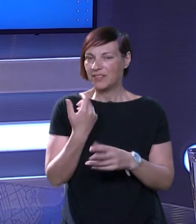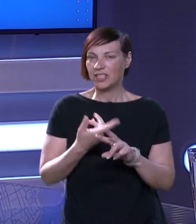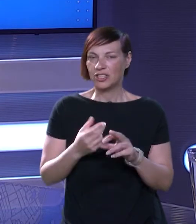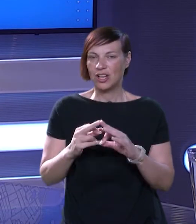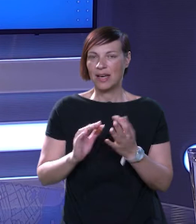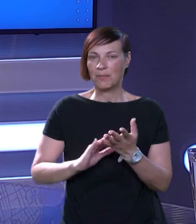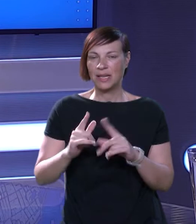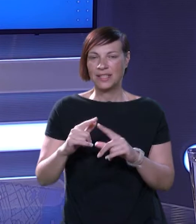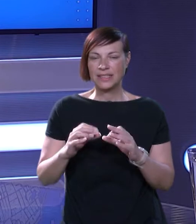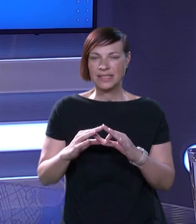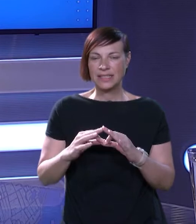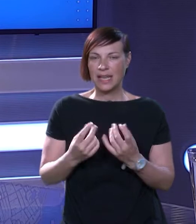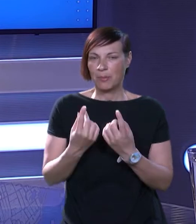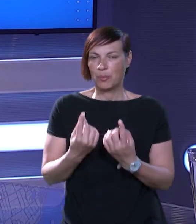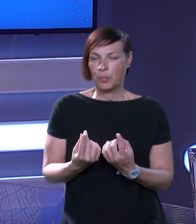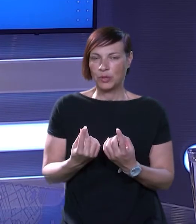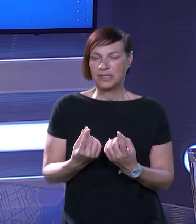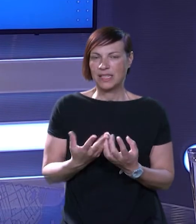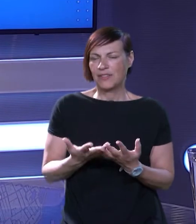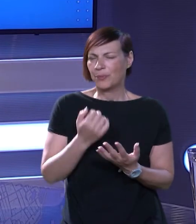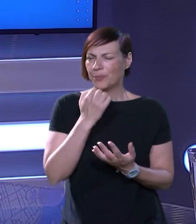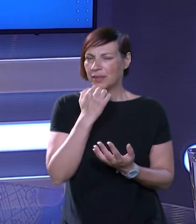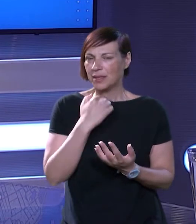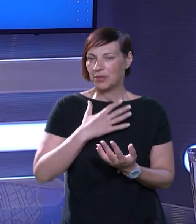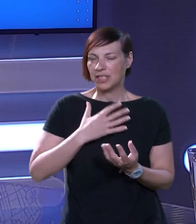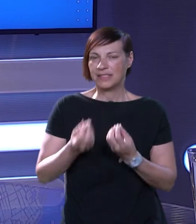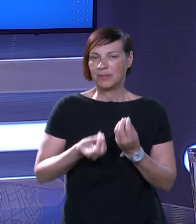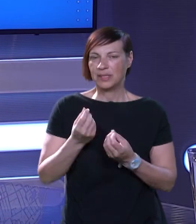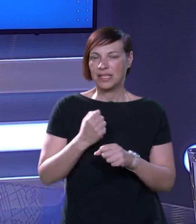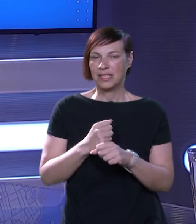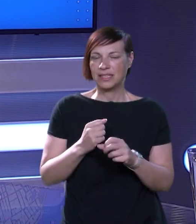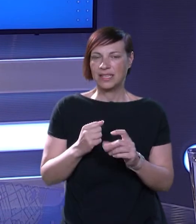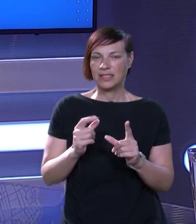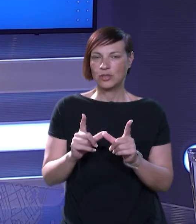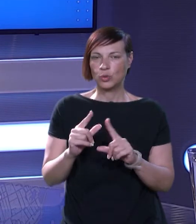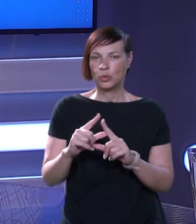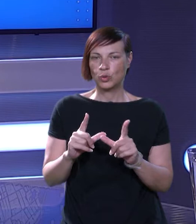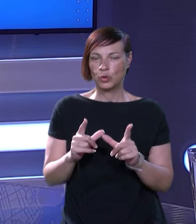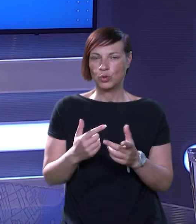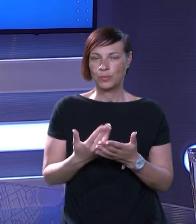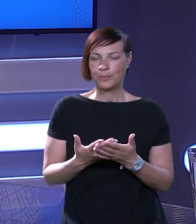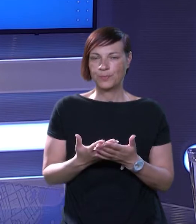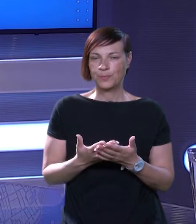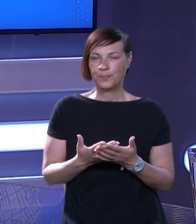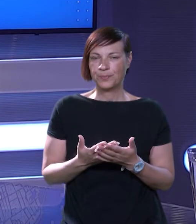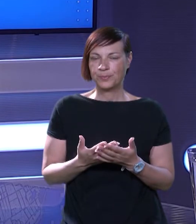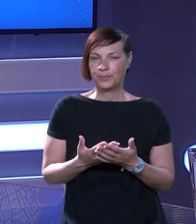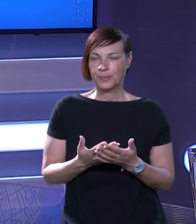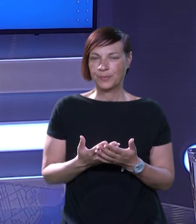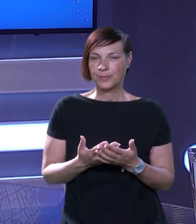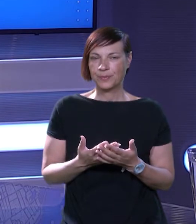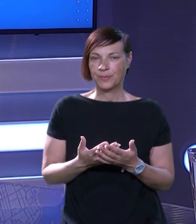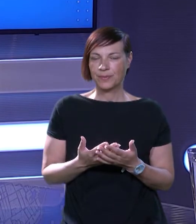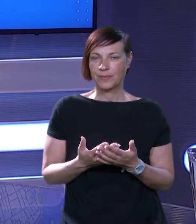je i Hamleta postavio vrlo intimno. Ja sam igrala Gertrudu i Gertrudu je Ofeliju